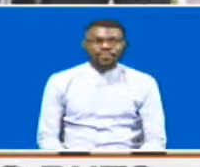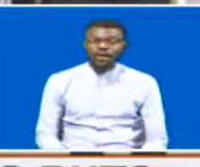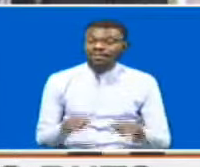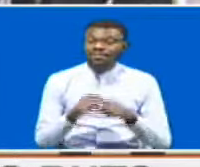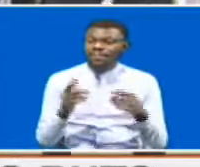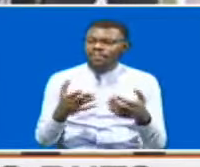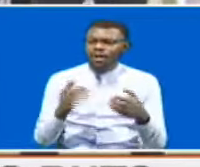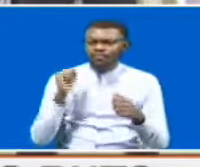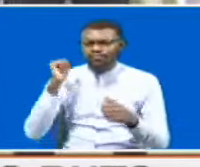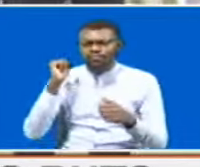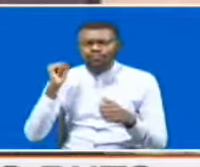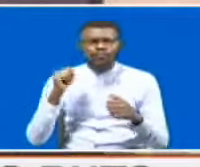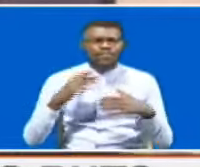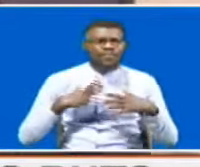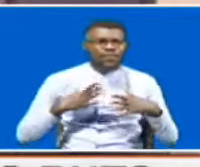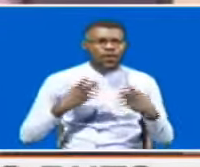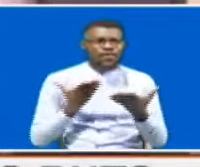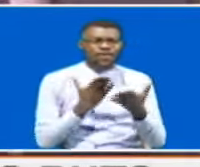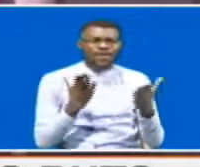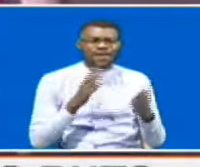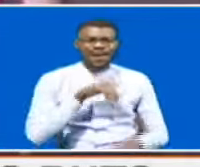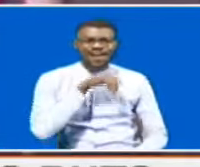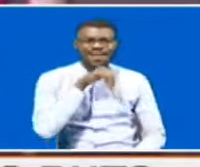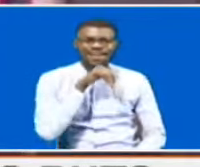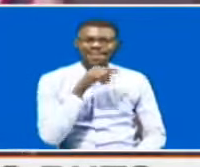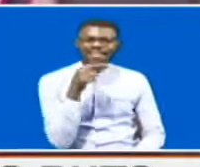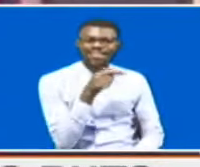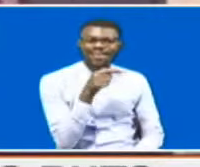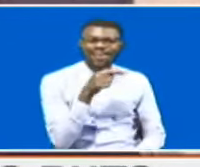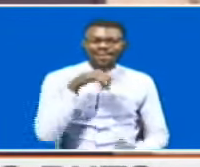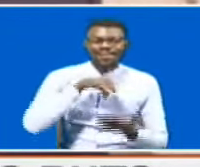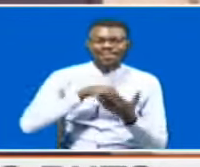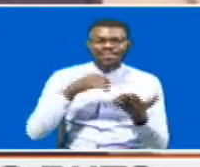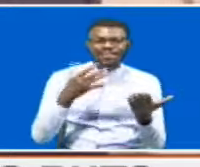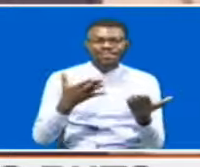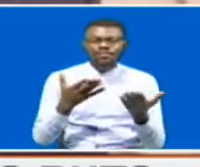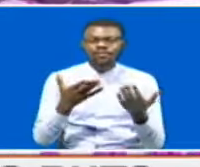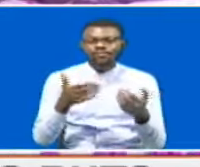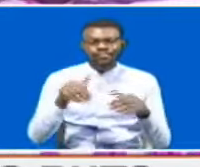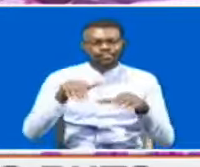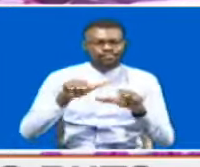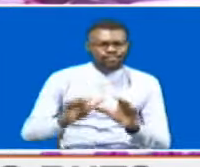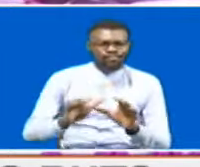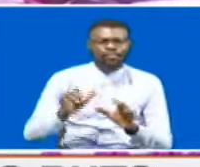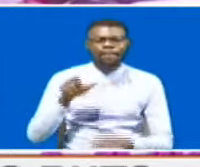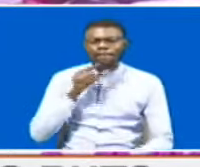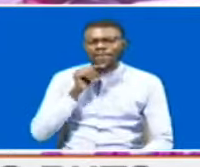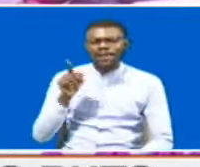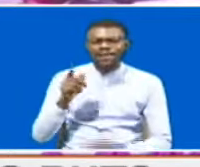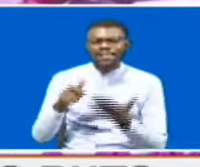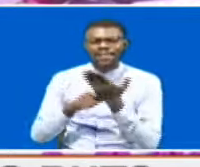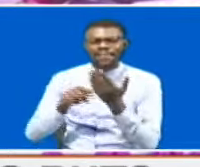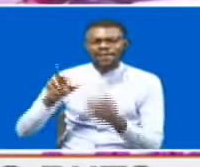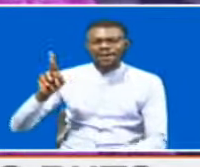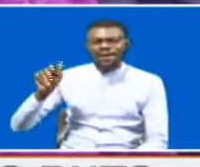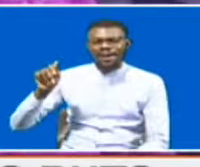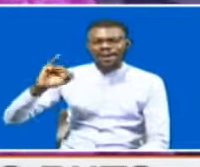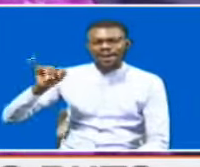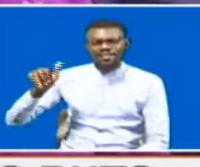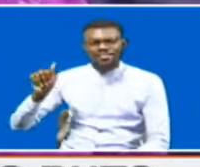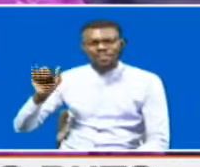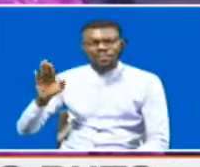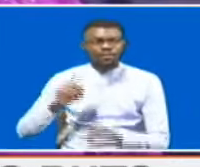Vigogo wa kisiasa wakiongozwa na kinara wa upinzani Raila Odinga walimpa buriani mzee Rajab. Ilipowadia wakati ya